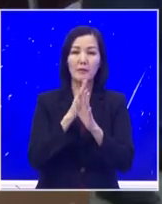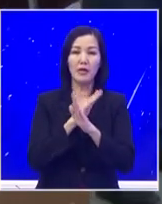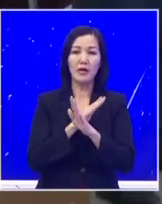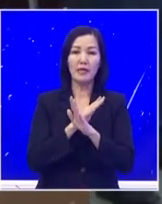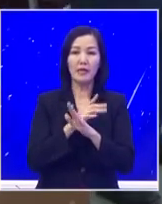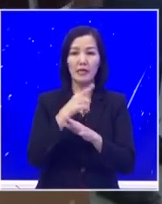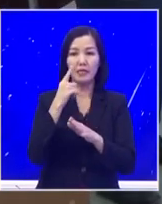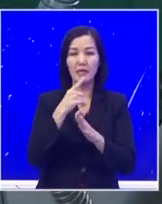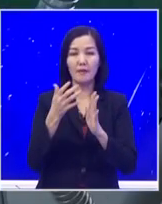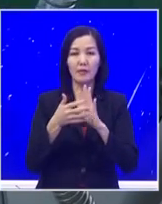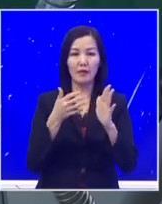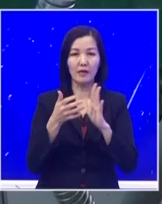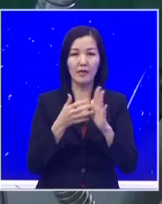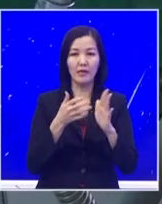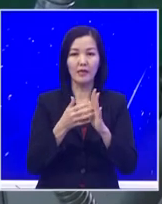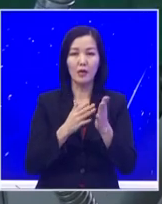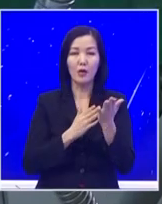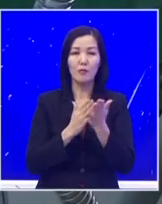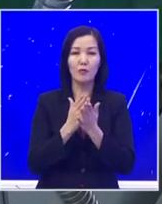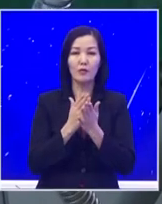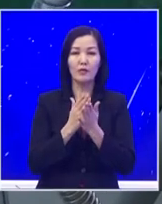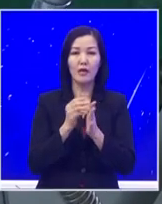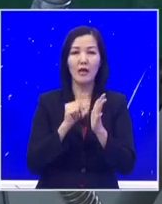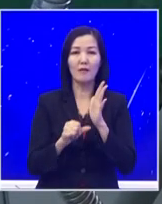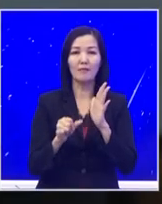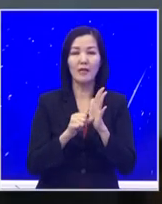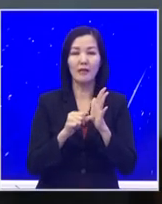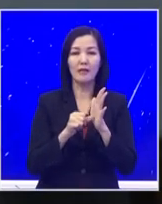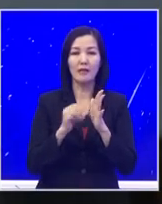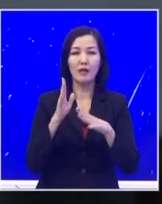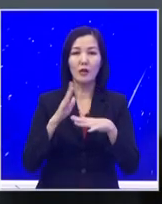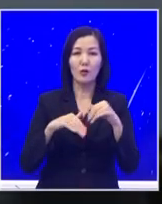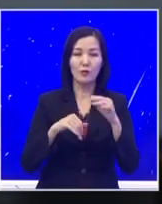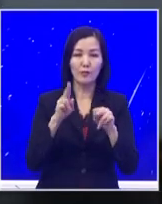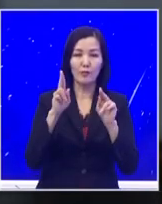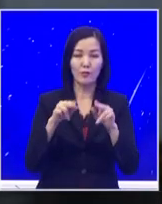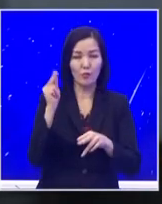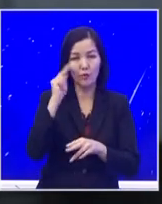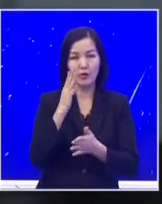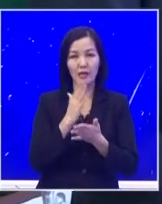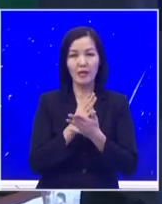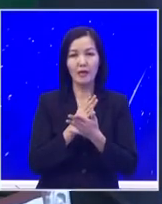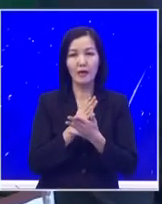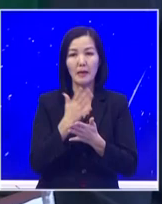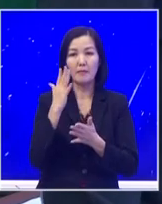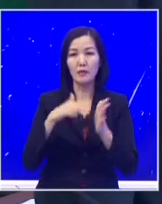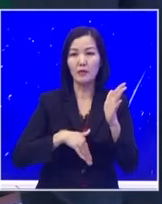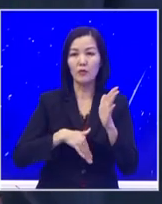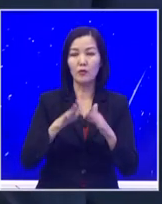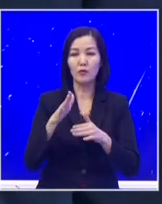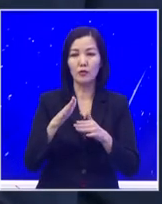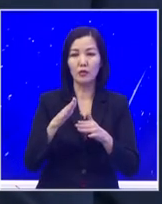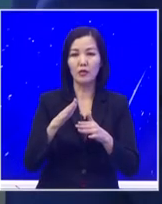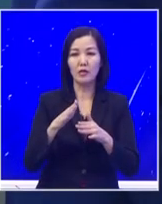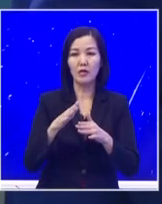мамандары тапшы. Білім ордасында бұл салаға қатысты 66 маман даярлануда. Ең үздік бесеуі World Skills чемпионатында өз